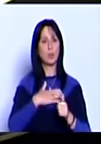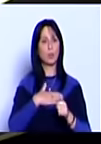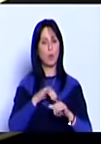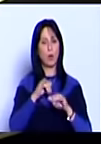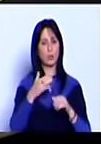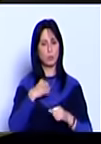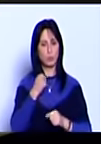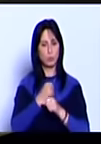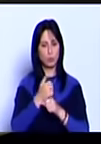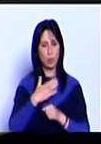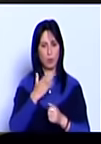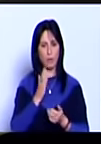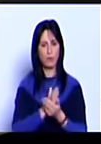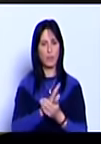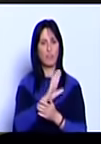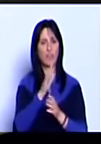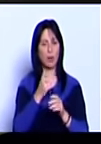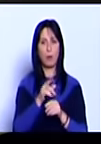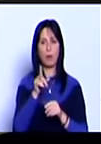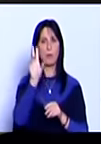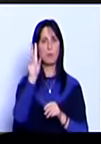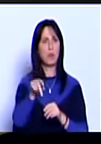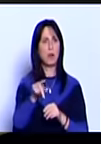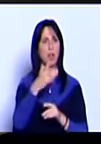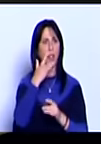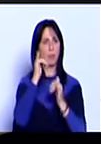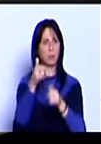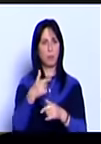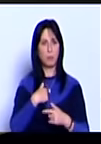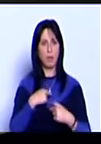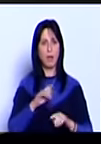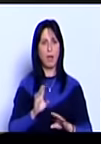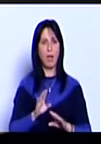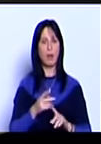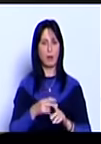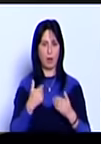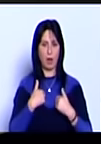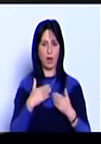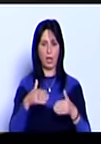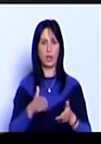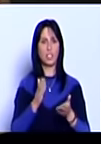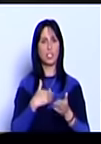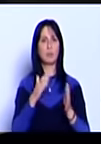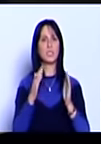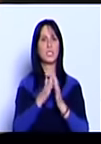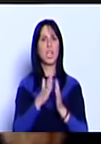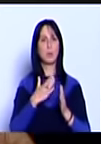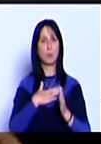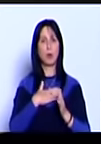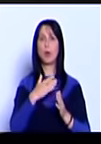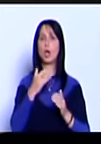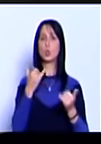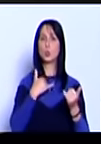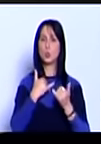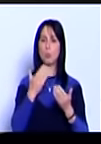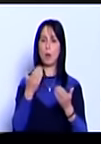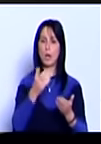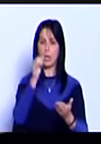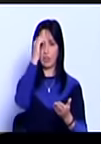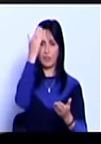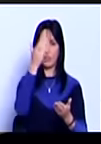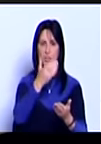თუ იმ შეგრძნების მიღწევა, რომ დიახაც ვარ, აგერ არ ჩემი სახლია სტუმარი ხვთისა,